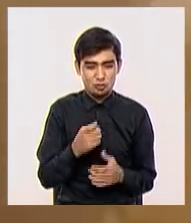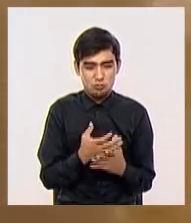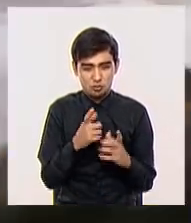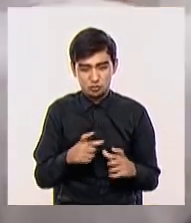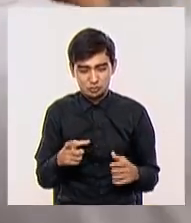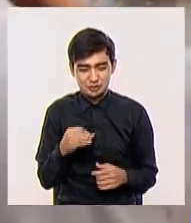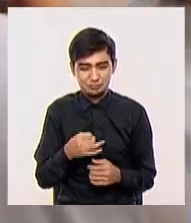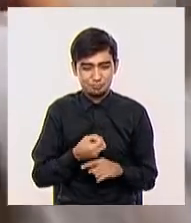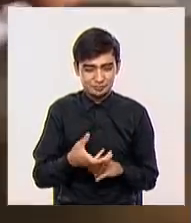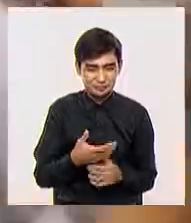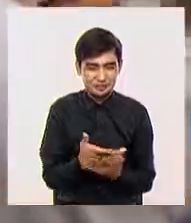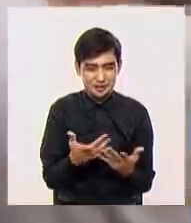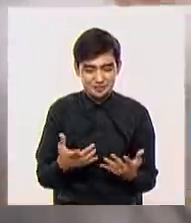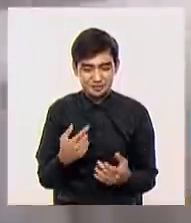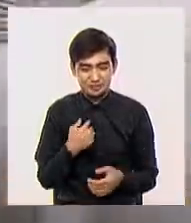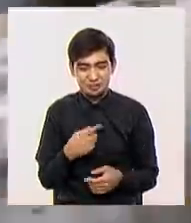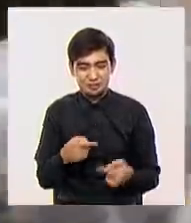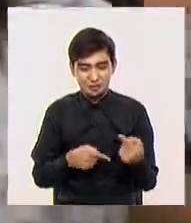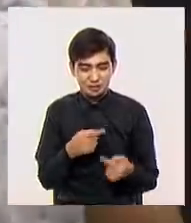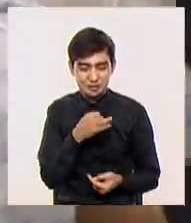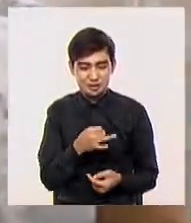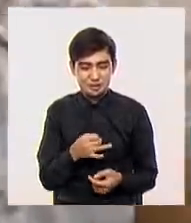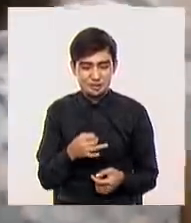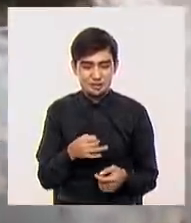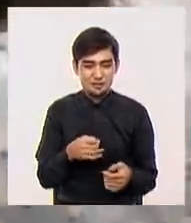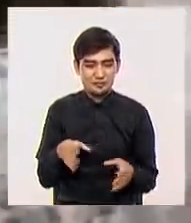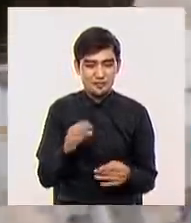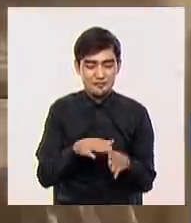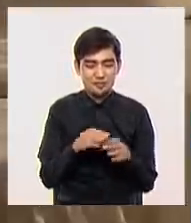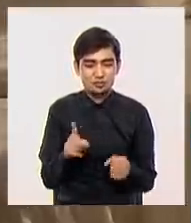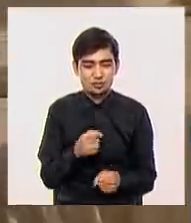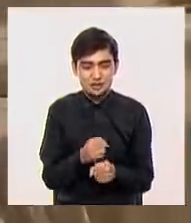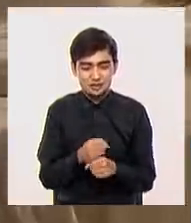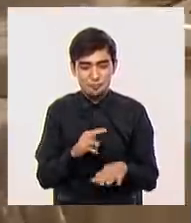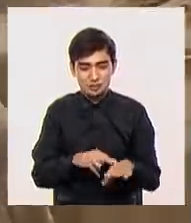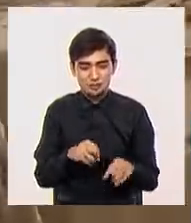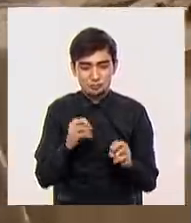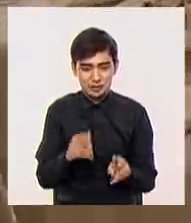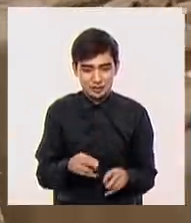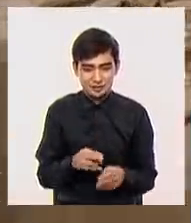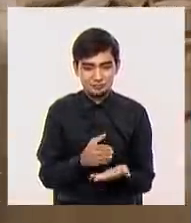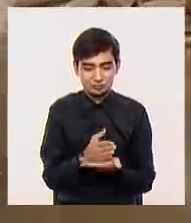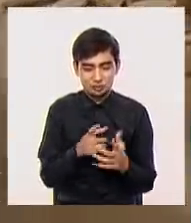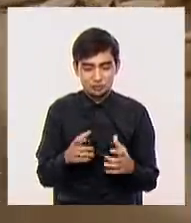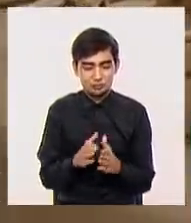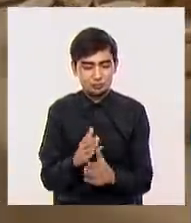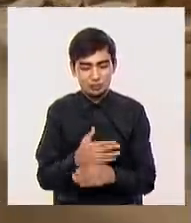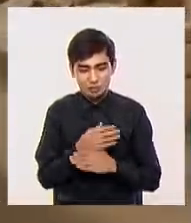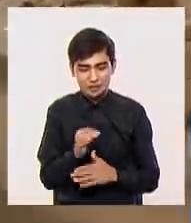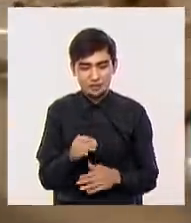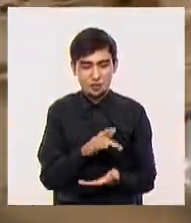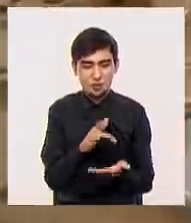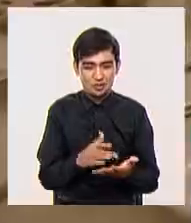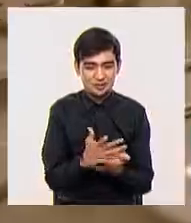шаралар өткізетіндермен алысып әлек. Бірақ нәтижесіз. Амалы таусылған билік полицияның арнайы жасағының көмегіне жүгінген. Осылайша